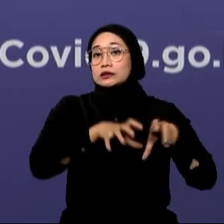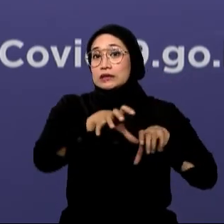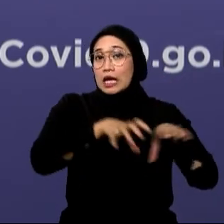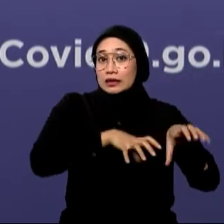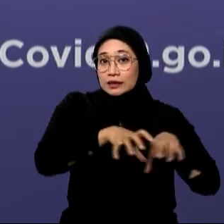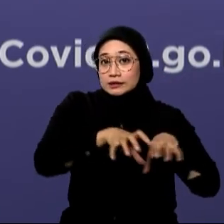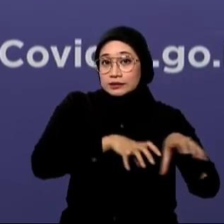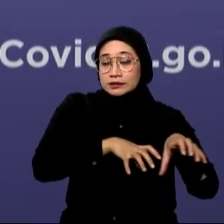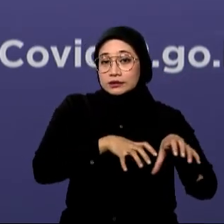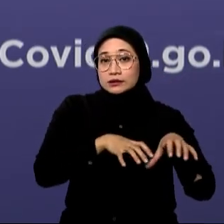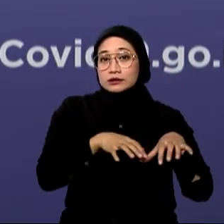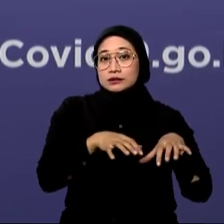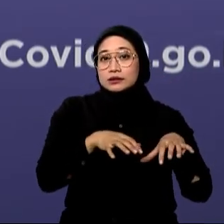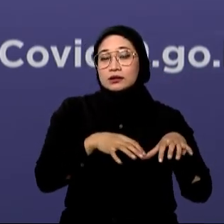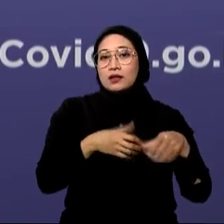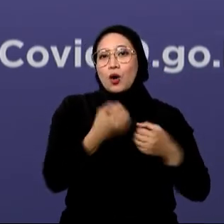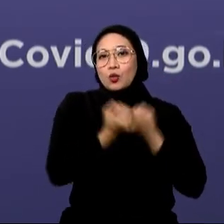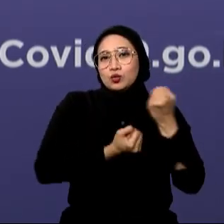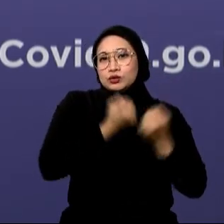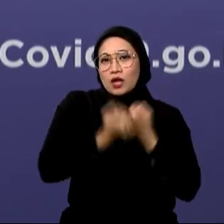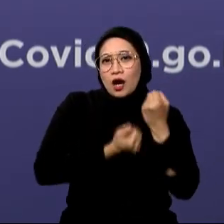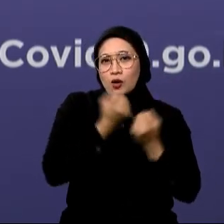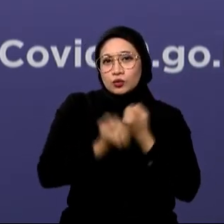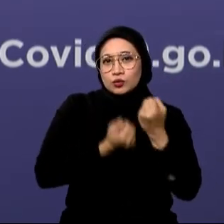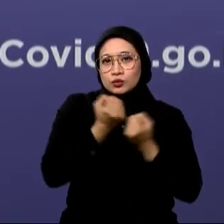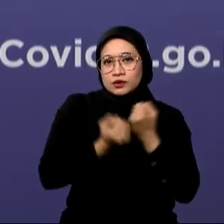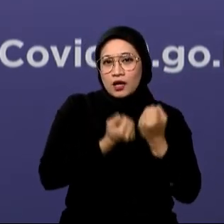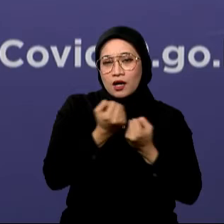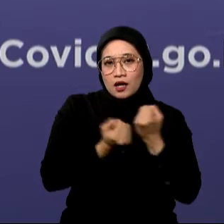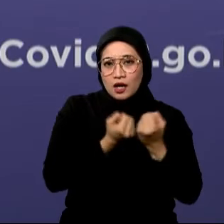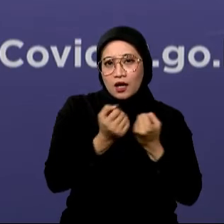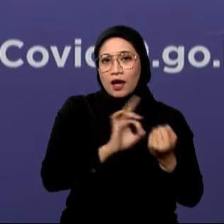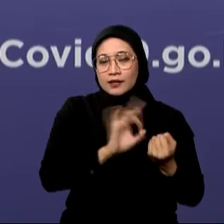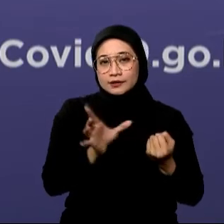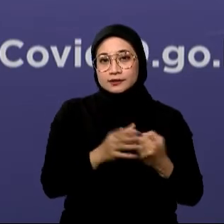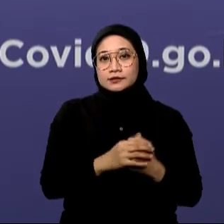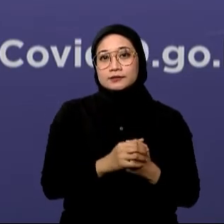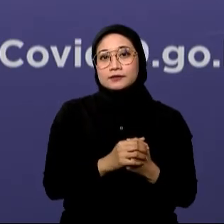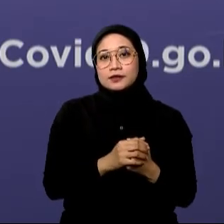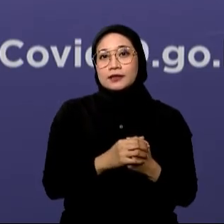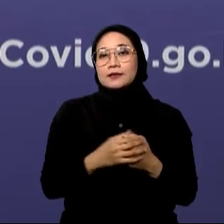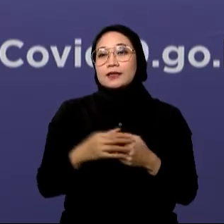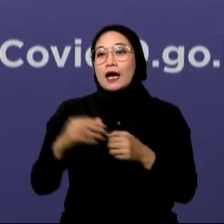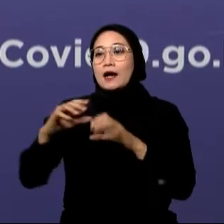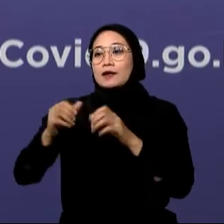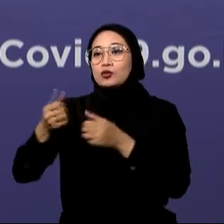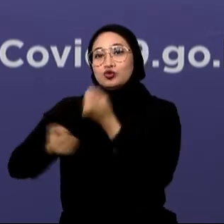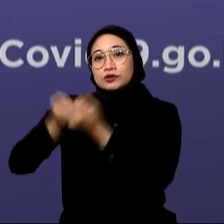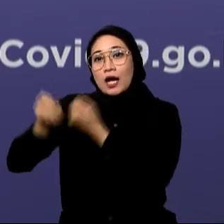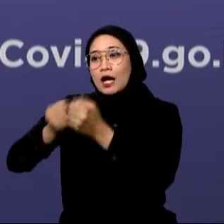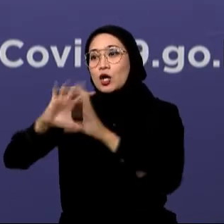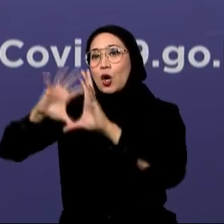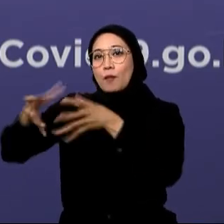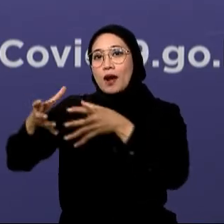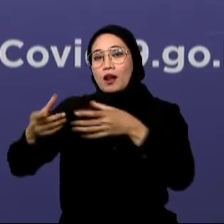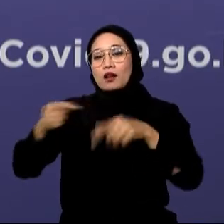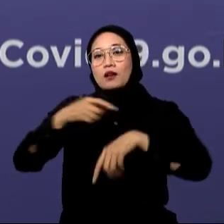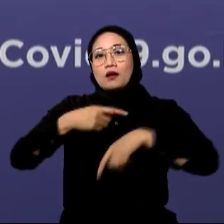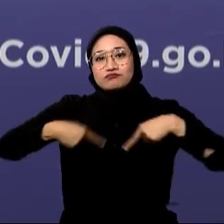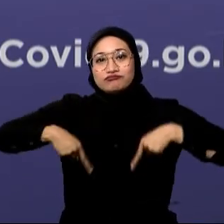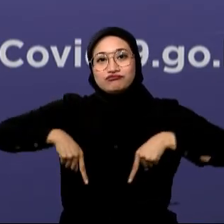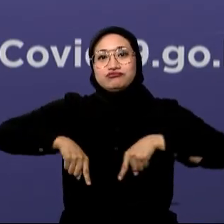strategi, dan kemudian upaya-upaya strategis yang lainnya bisa seirama. Sehingga